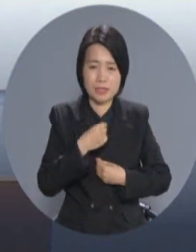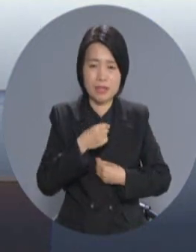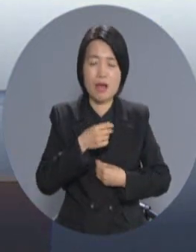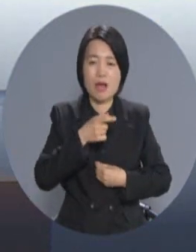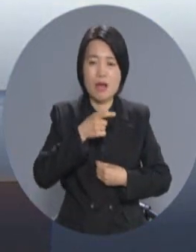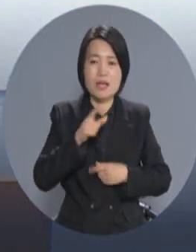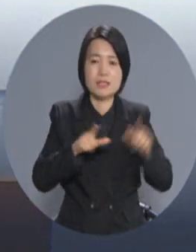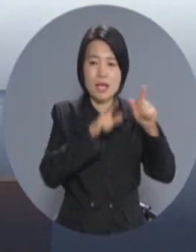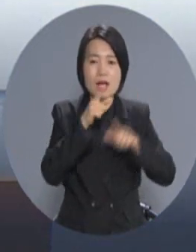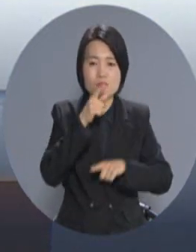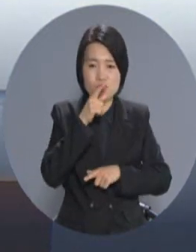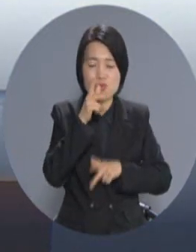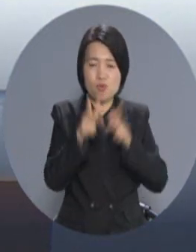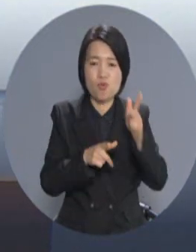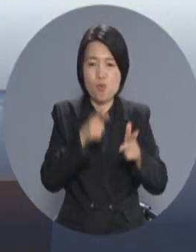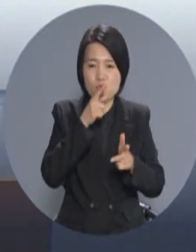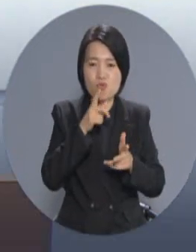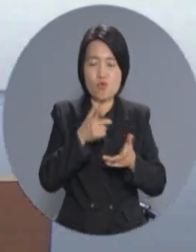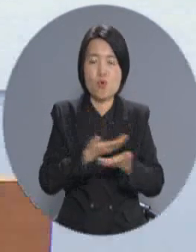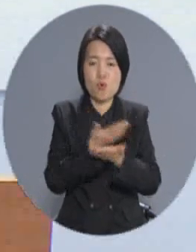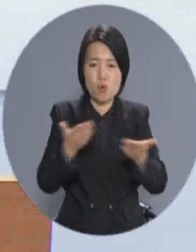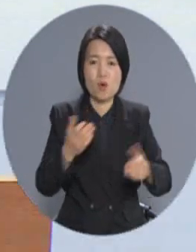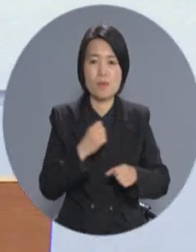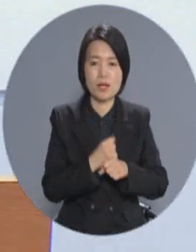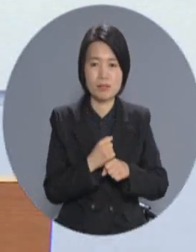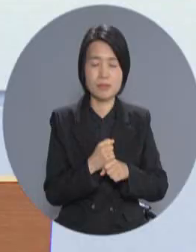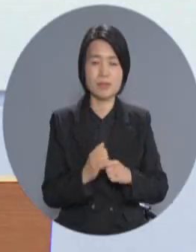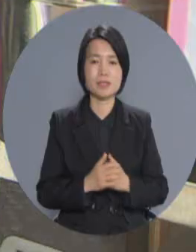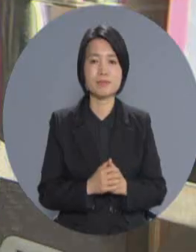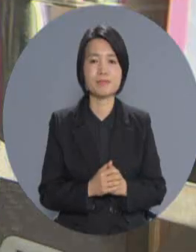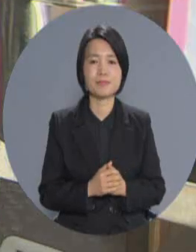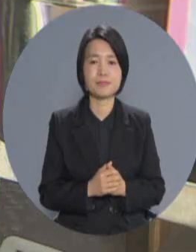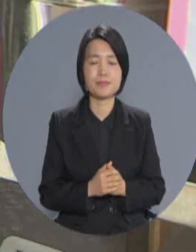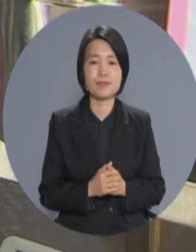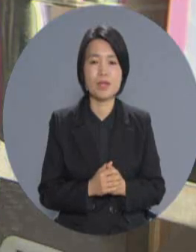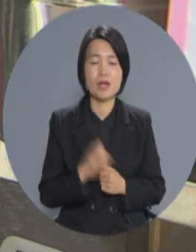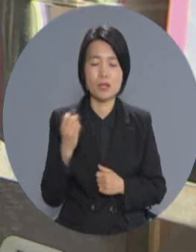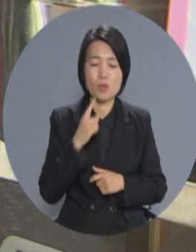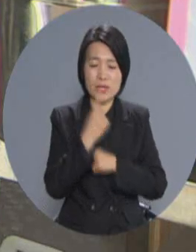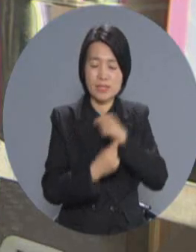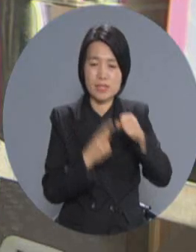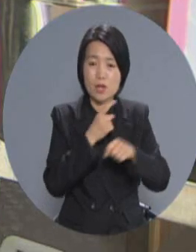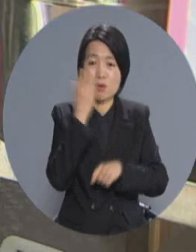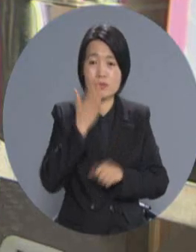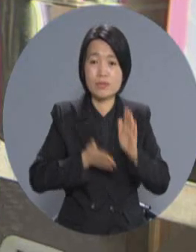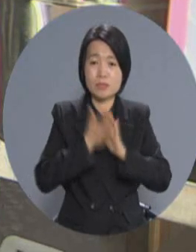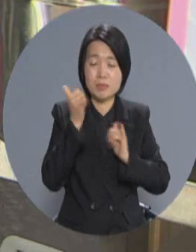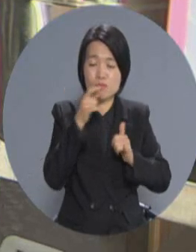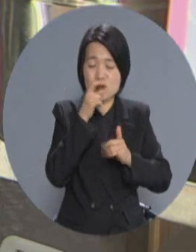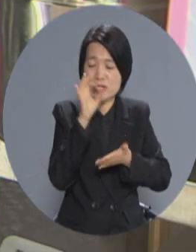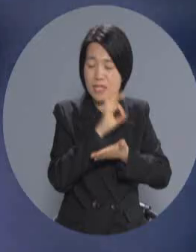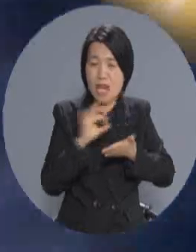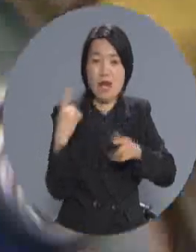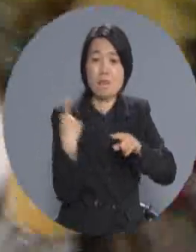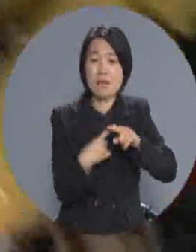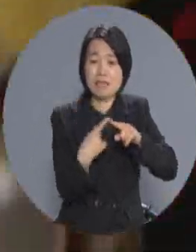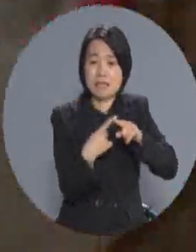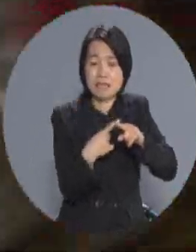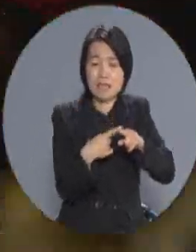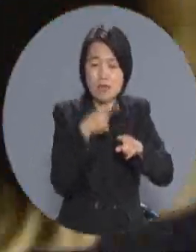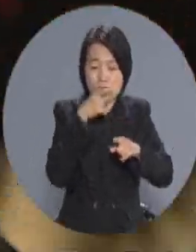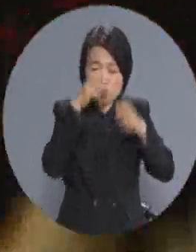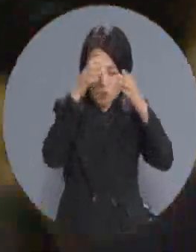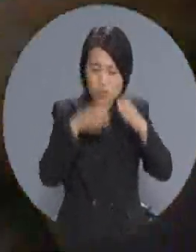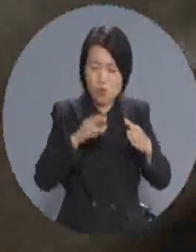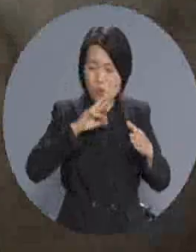없도록 안정적으로 생공용수를 공급하는 것입니다. 또 1년치 여수 시민 물 사용량과 맞먹는 수돗물